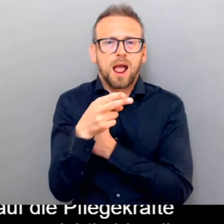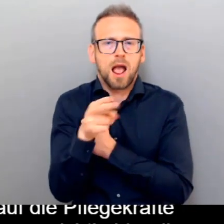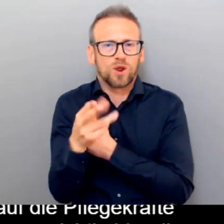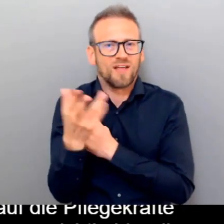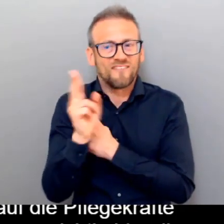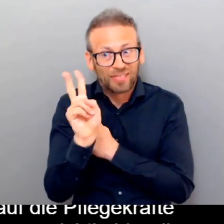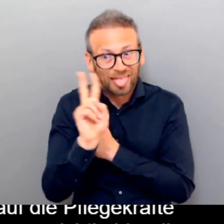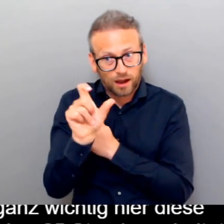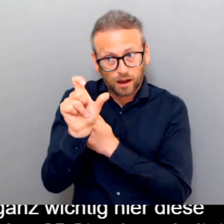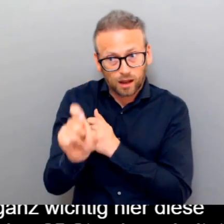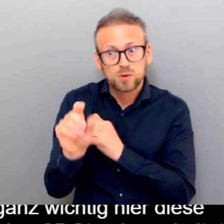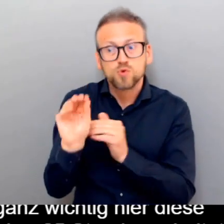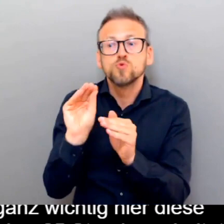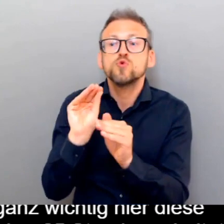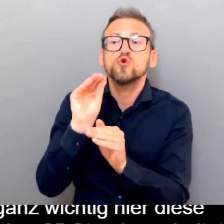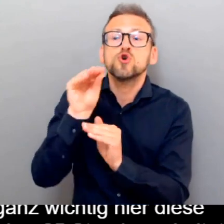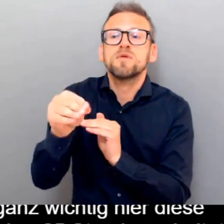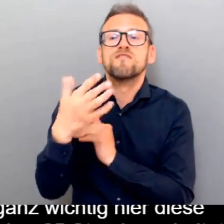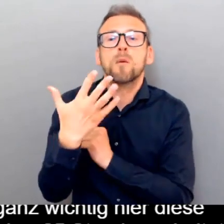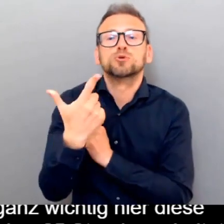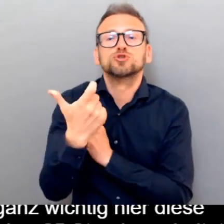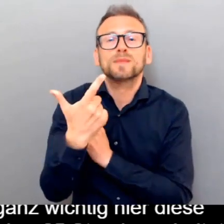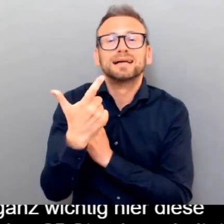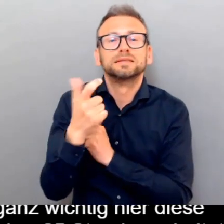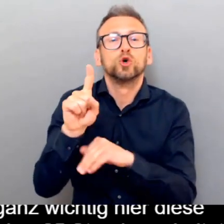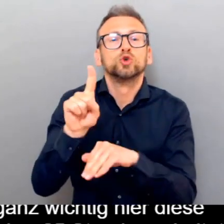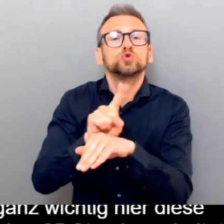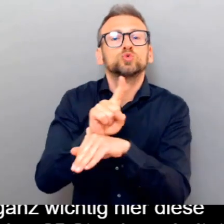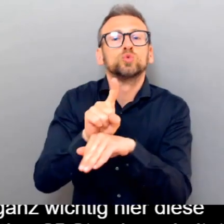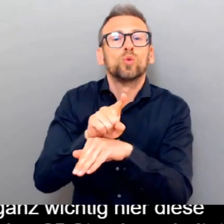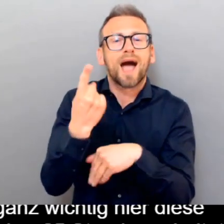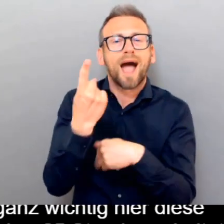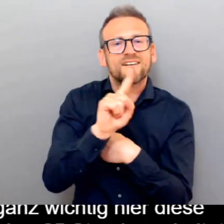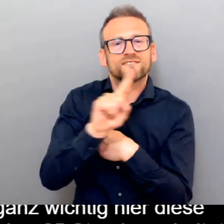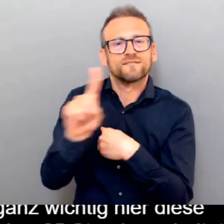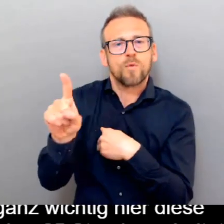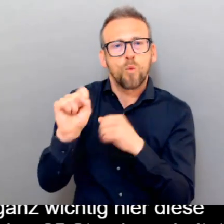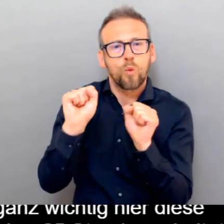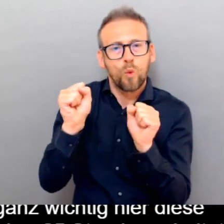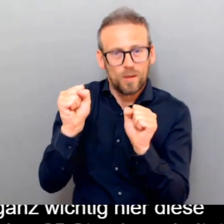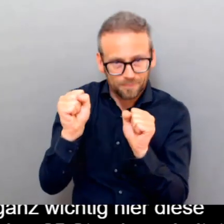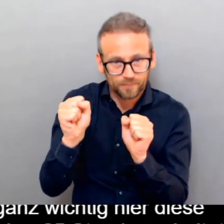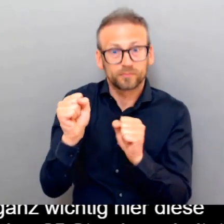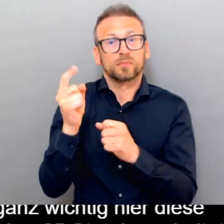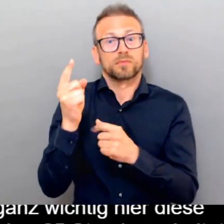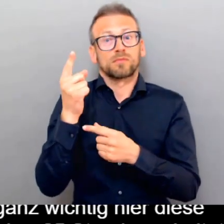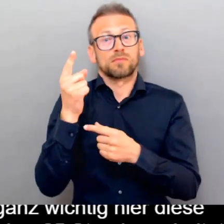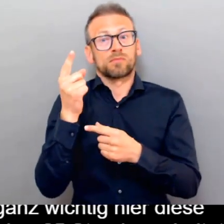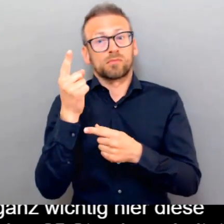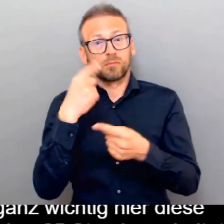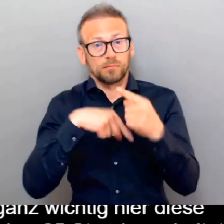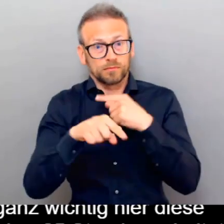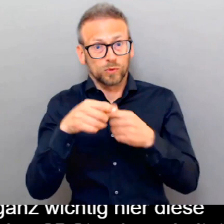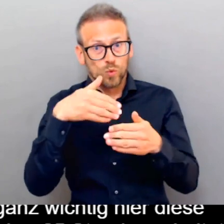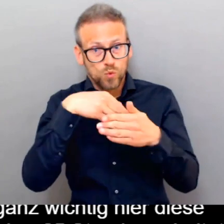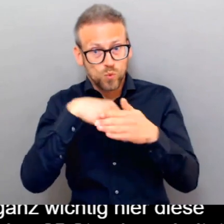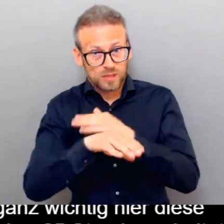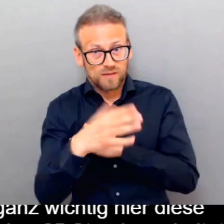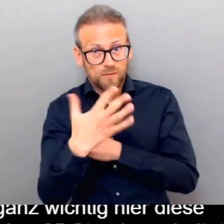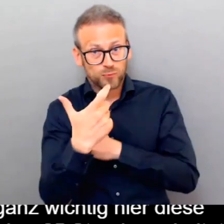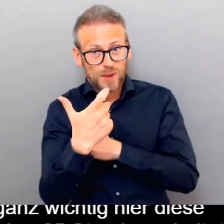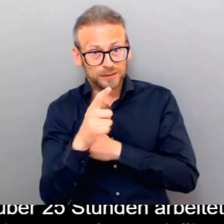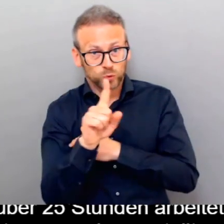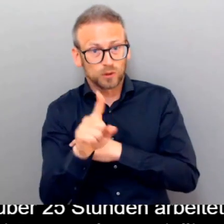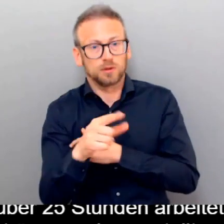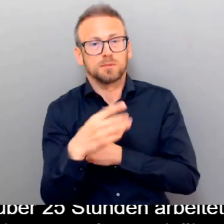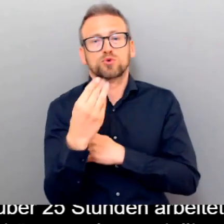bereits auch ausgezahlt werden konnten. Und ich bitte doch auch alle Arbeitgeber, die Bestätigung, die sie ausfüllen müssen,